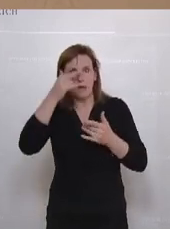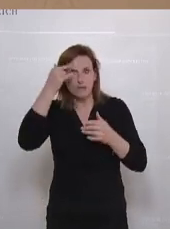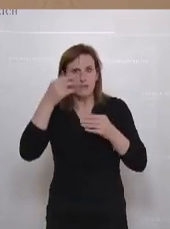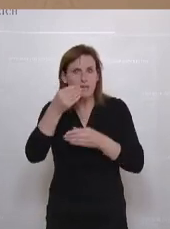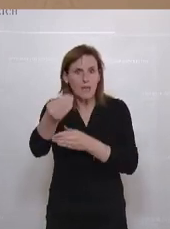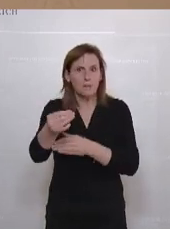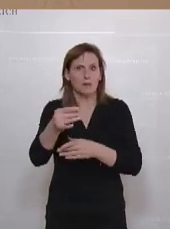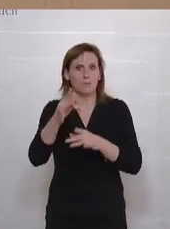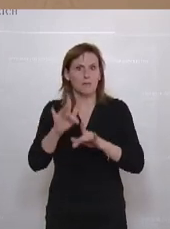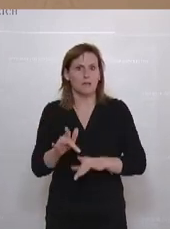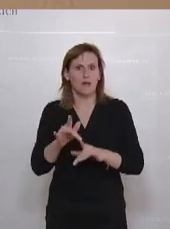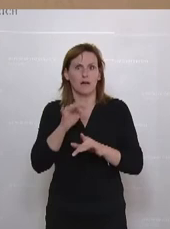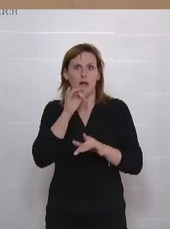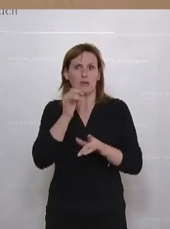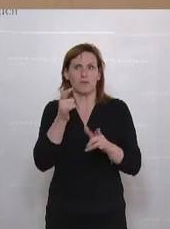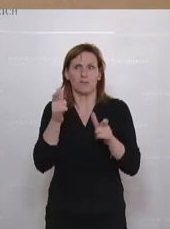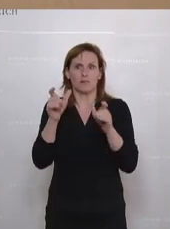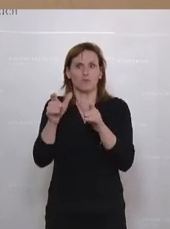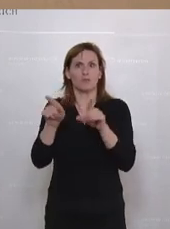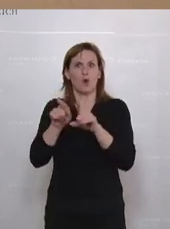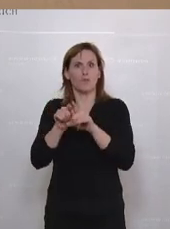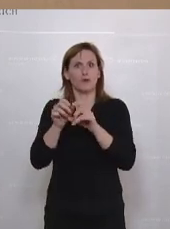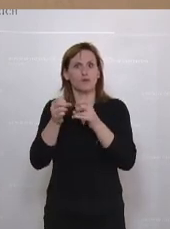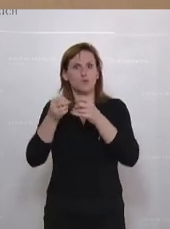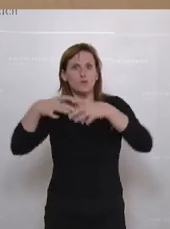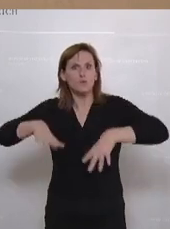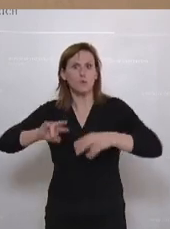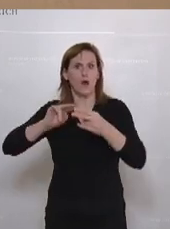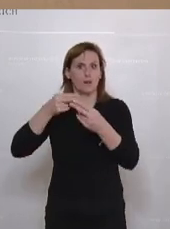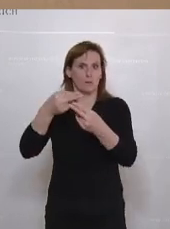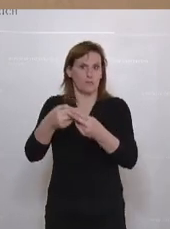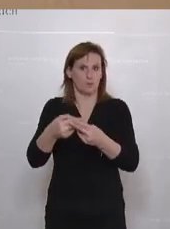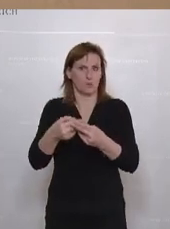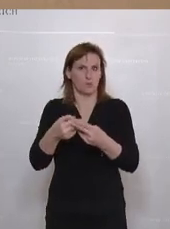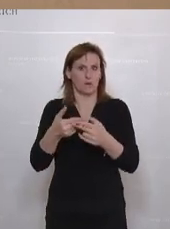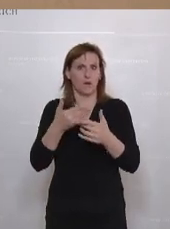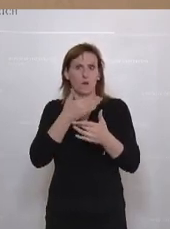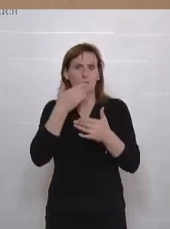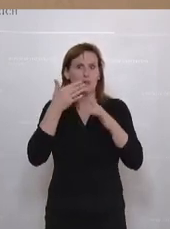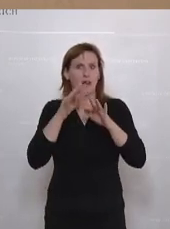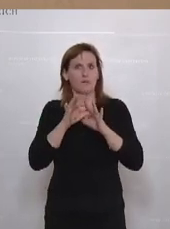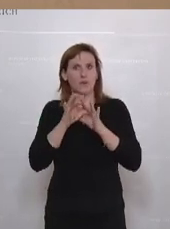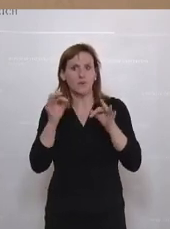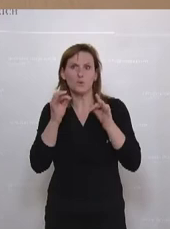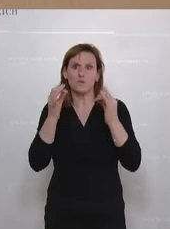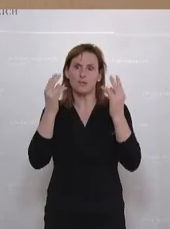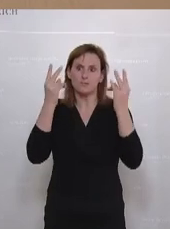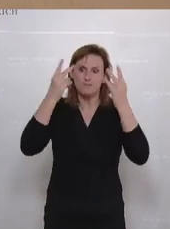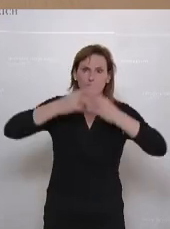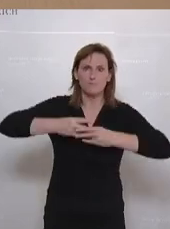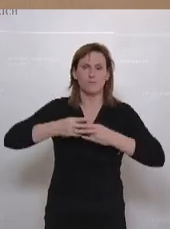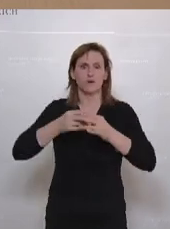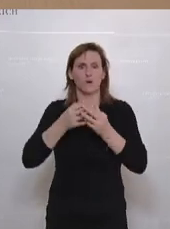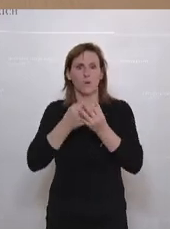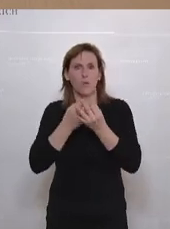Strukturen lässt sich oft nicht verhindern. Und letzten Endes haben wir da ein gemeinsames Ziel. Ohne Good Governance, ohne Rechtsstaatlichkeit, ohne